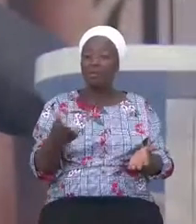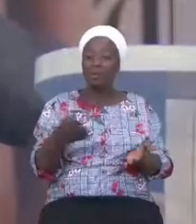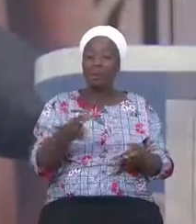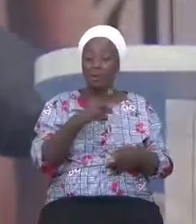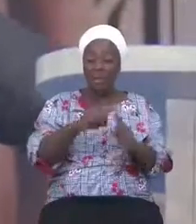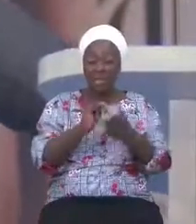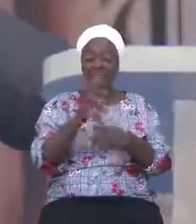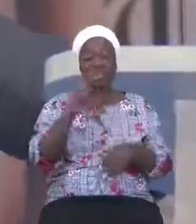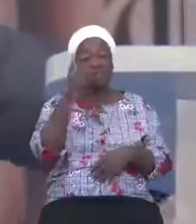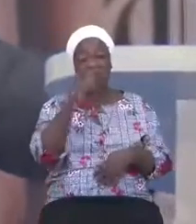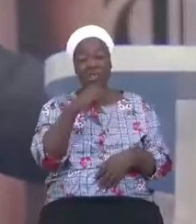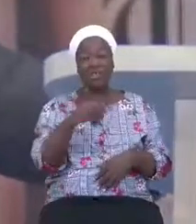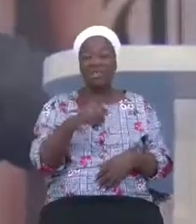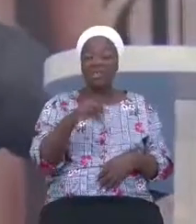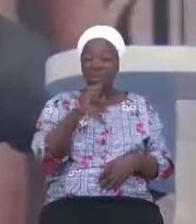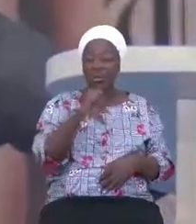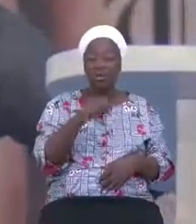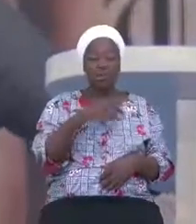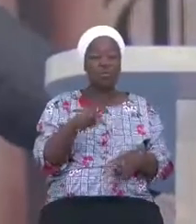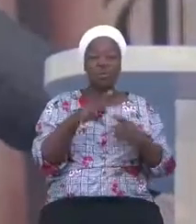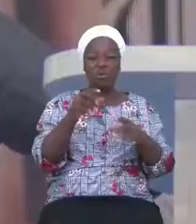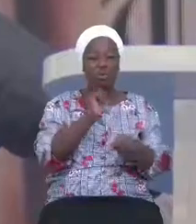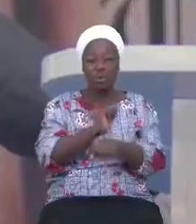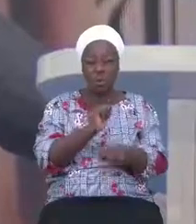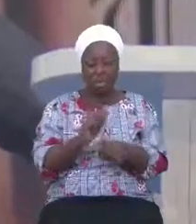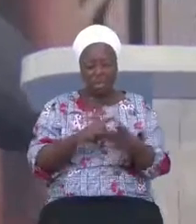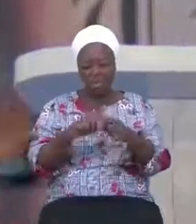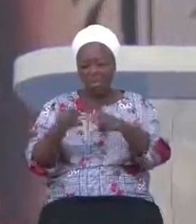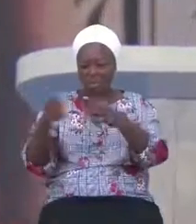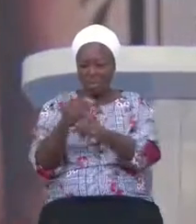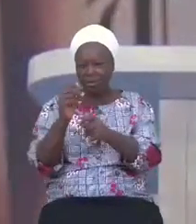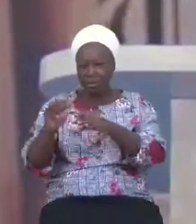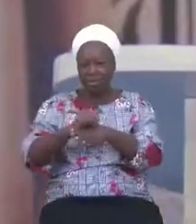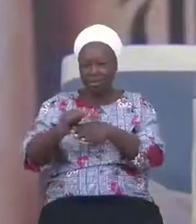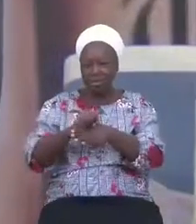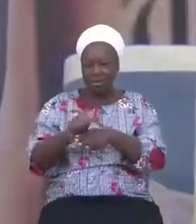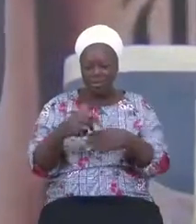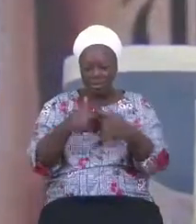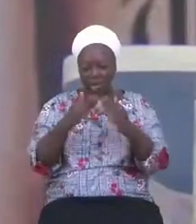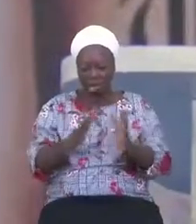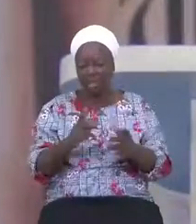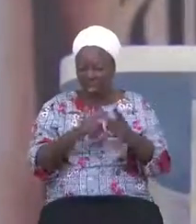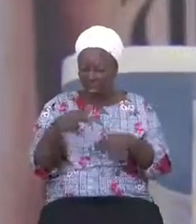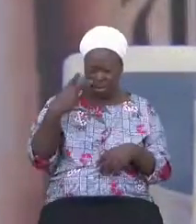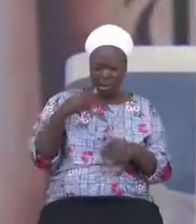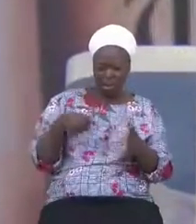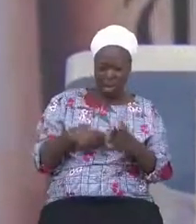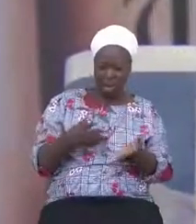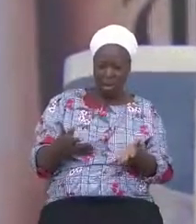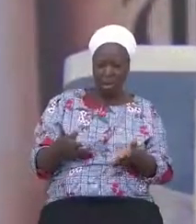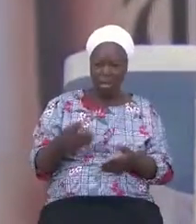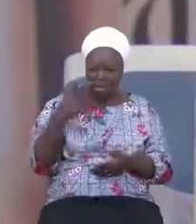qu'on te donne là, ça ne va pas marcher. Tu dois amener ça vers le mécanicien formé. Et il regarde, il dit, ah, regarde ce